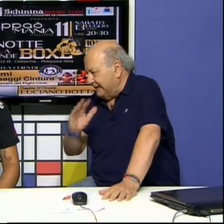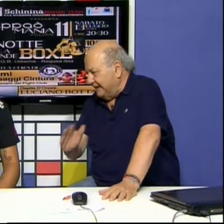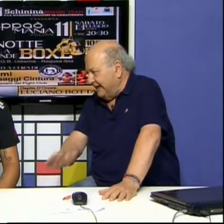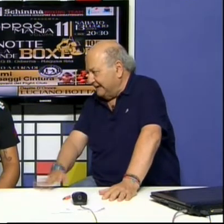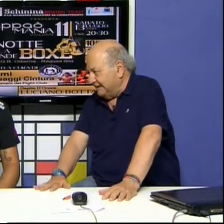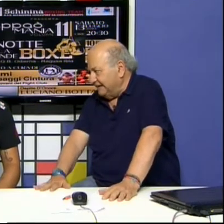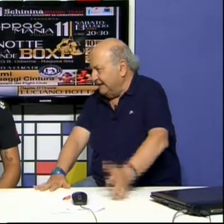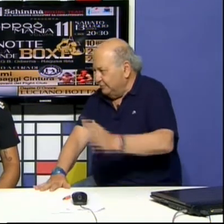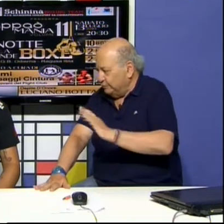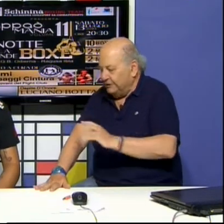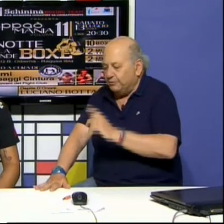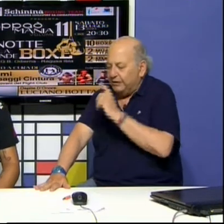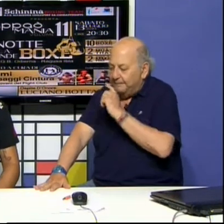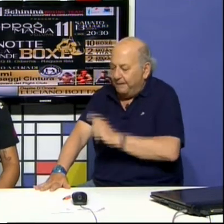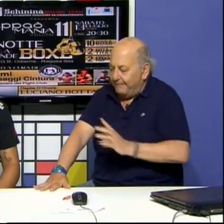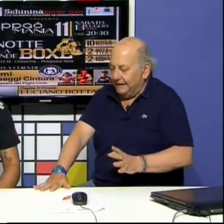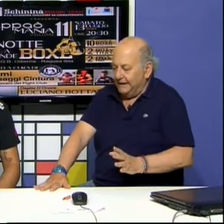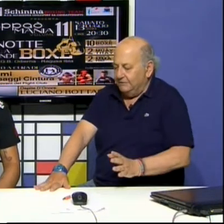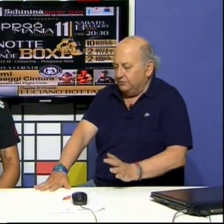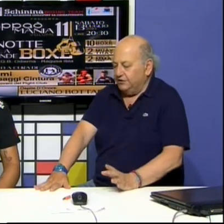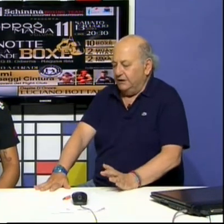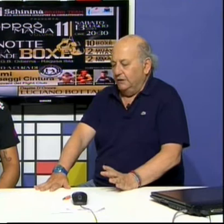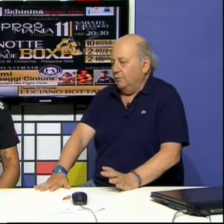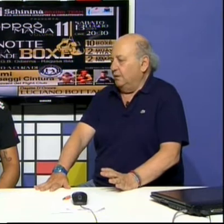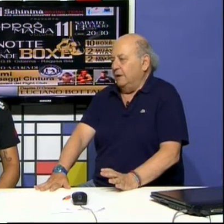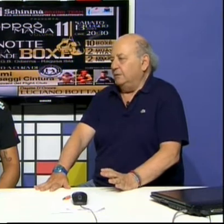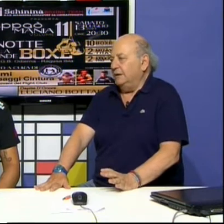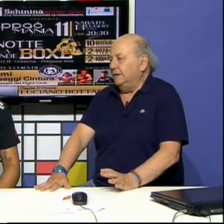c'erano altre idee, altri criteri in tutti gli sport. Vabbè, ma al di là di questo c'è